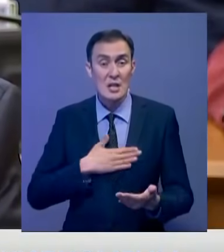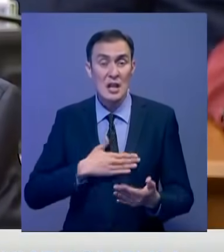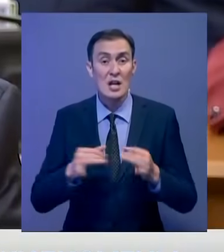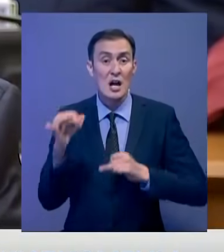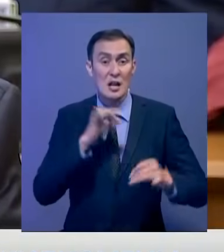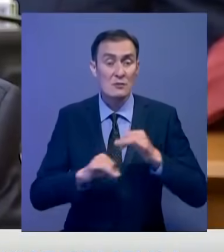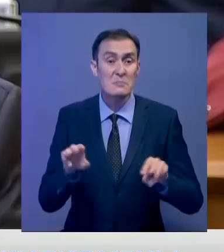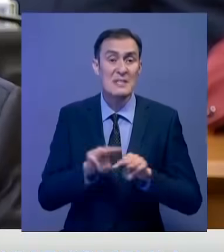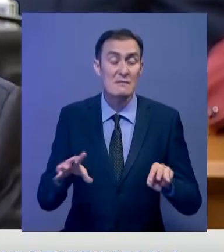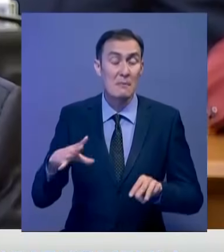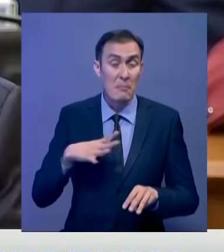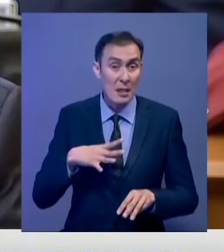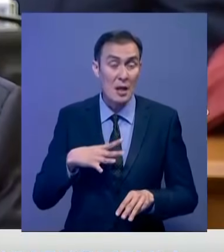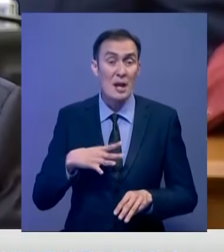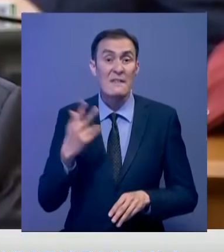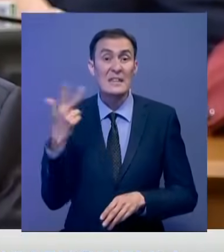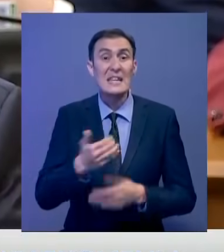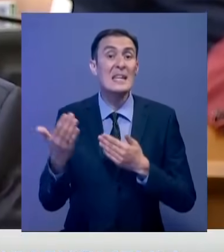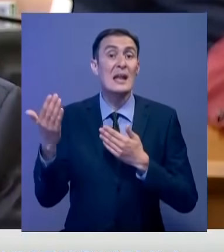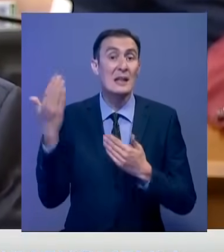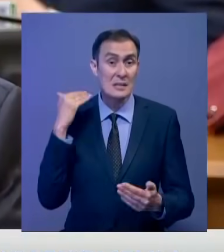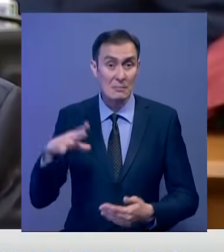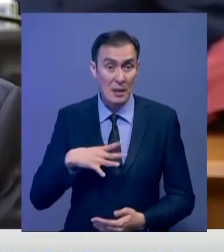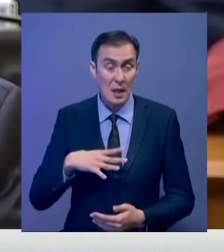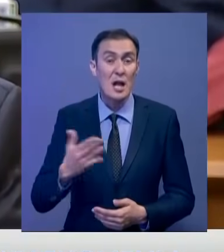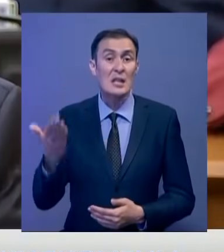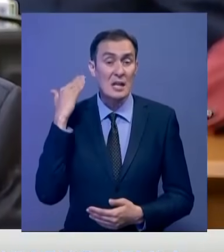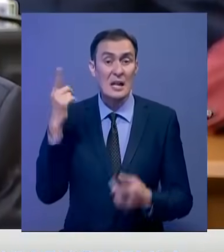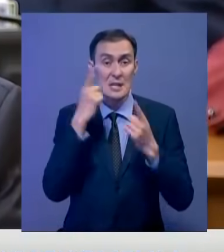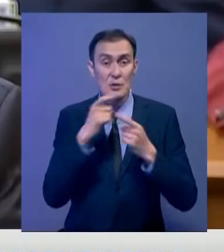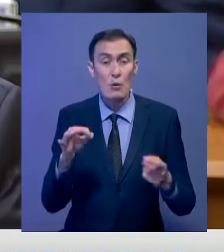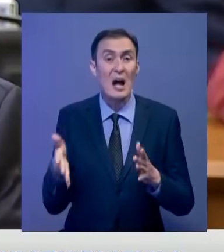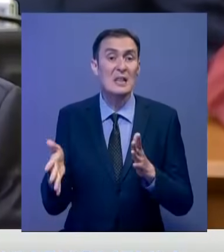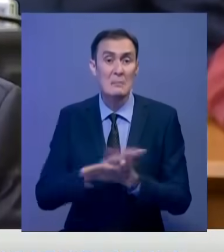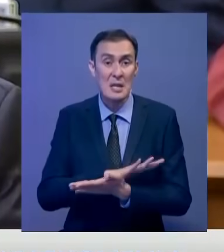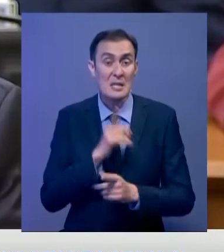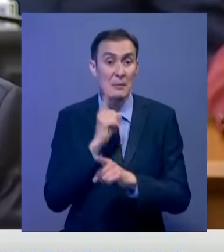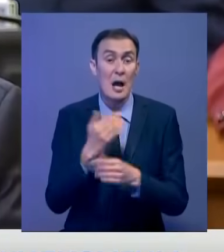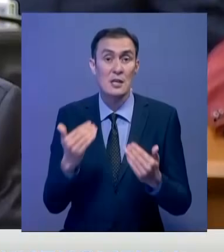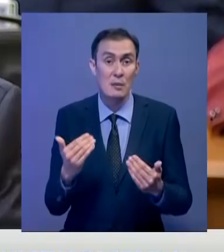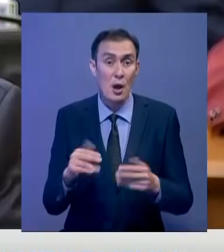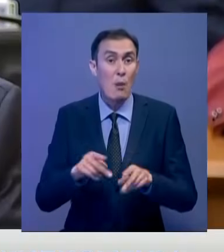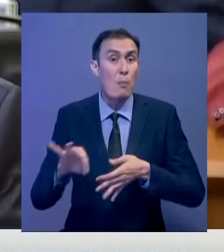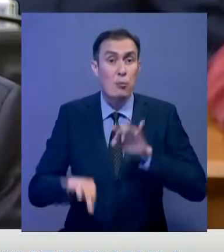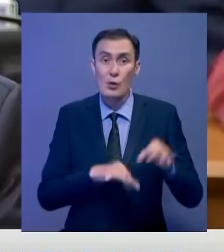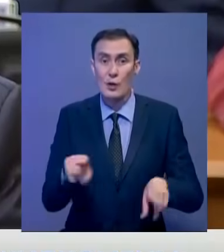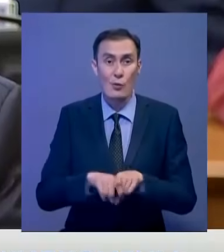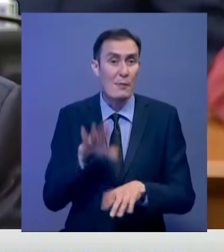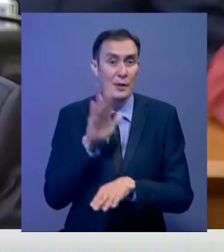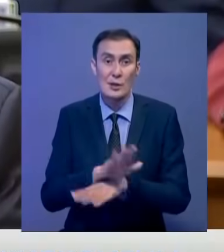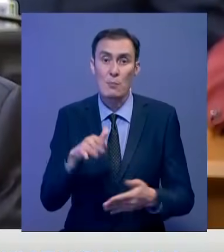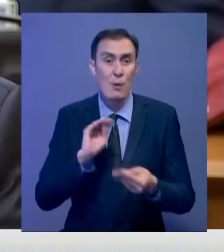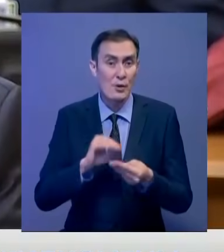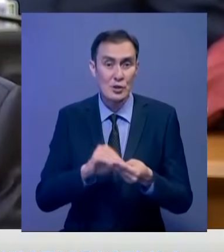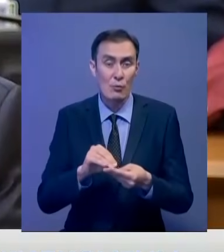с руководством министерства состоялся 3 недели назад. Тогда же в СМИ сообщили об отмене запрета. Однако проект такого приказа все еще